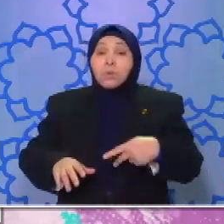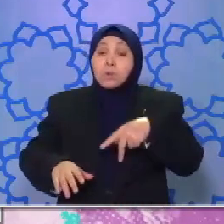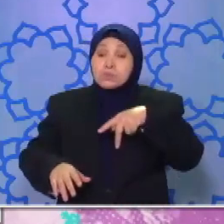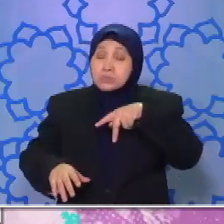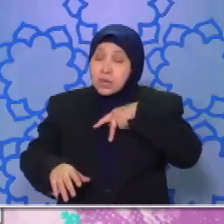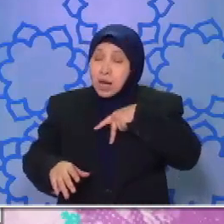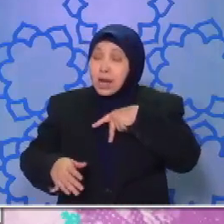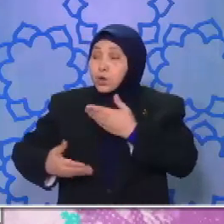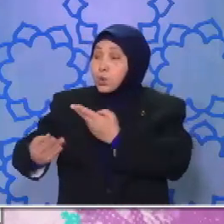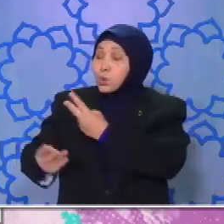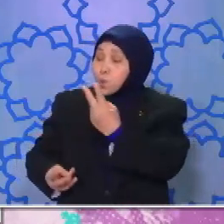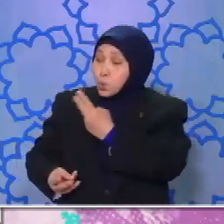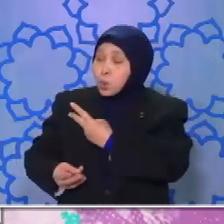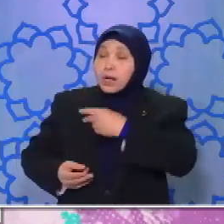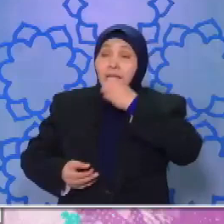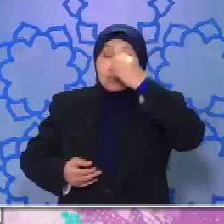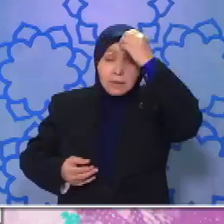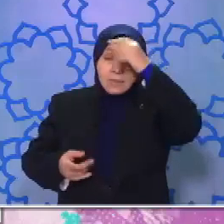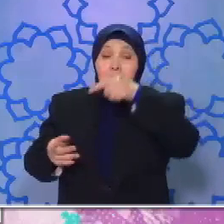كنز لهما